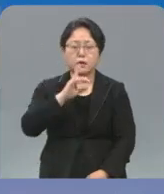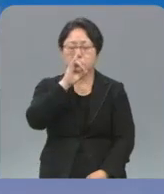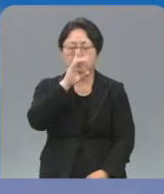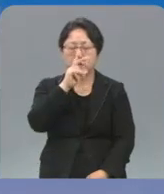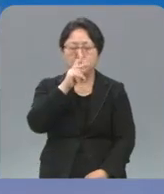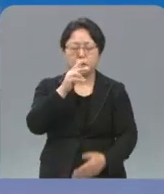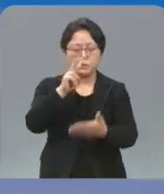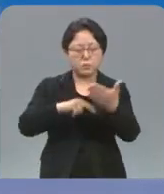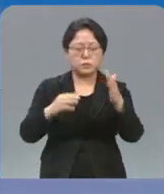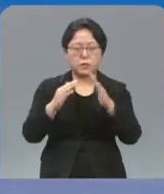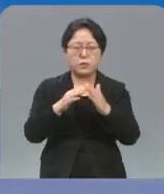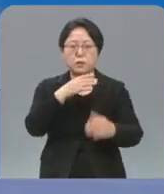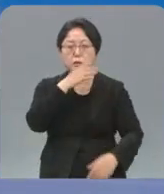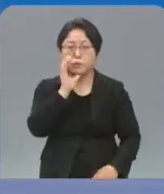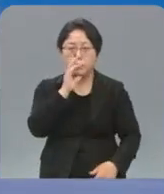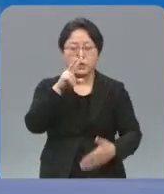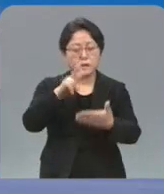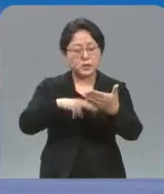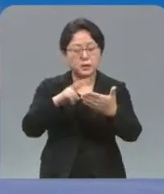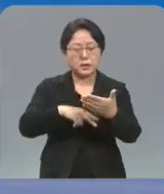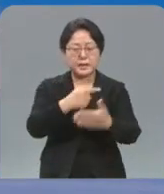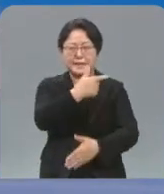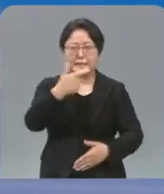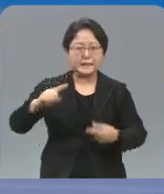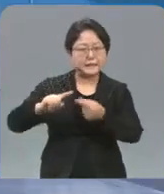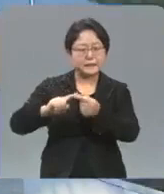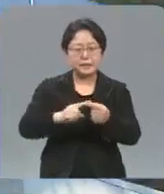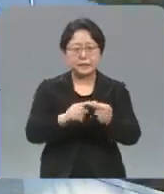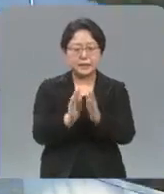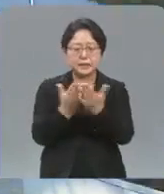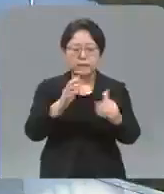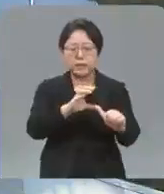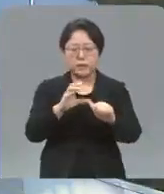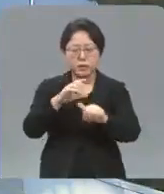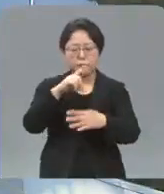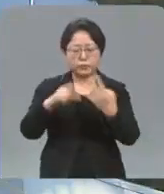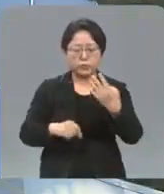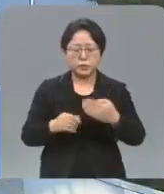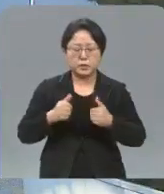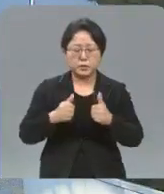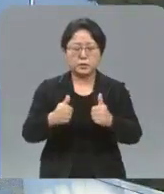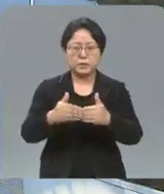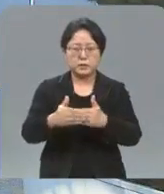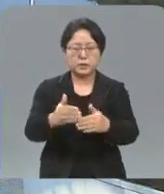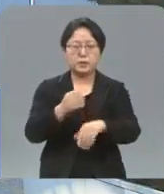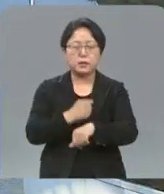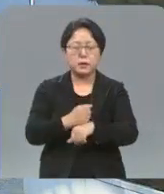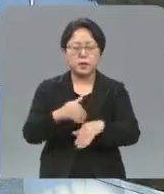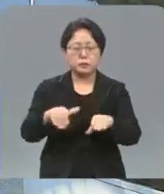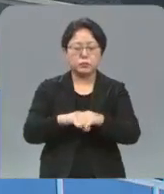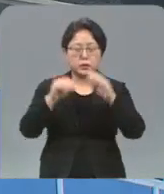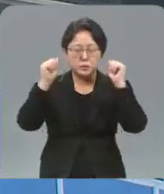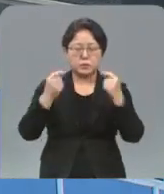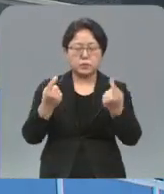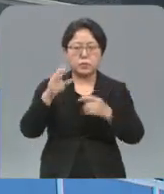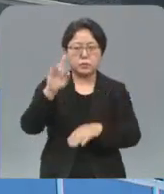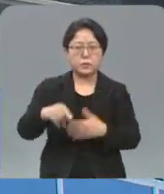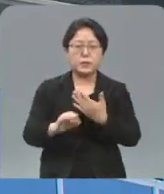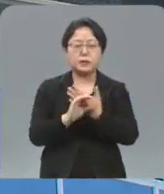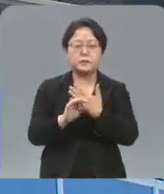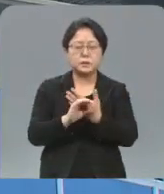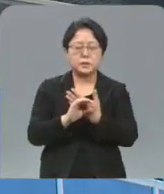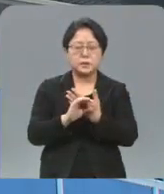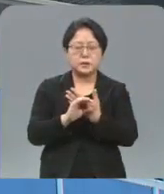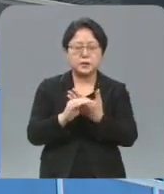광양중앙도서관이 노령층의 독서 활동을 돕는 큰 글자 책 활용 프로그램을 진행합니다. 문화체육관광부의 시범사업